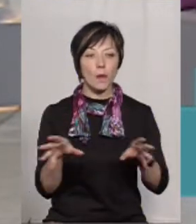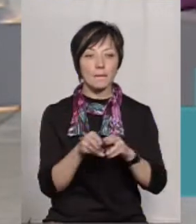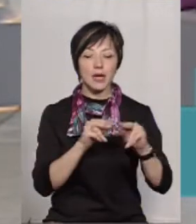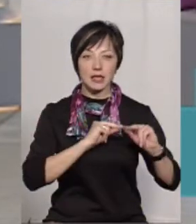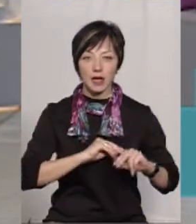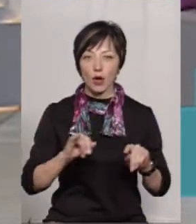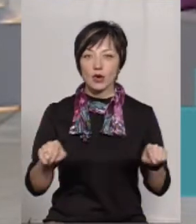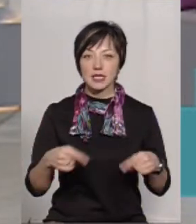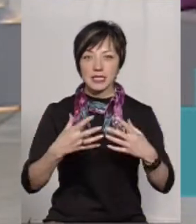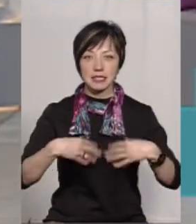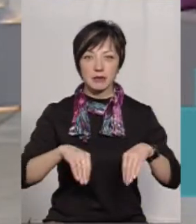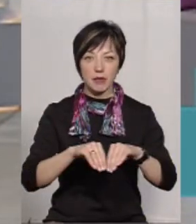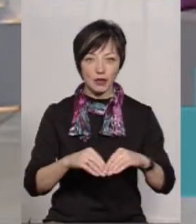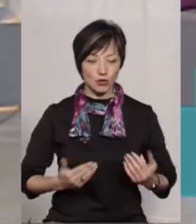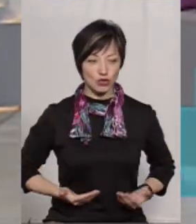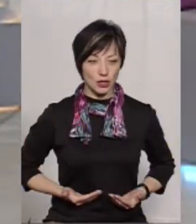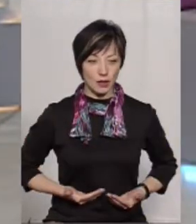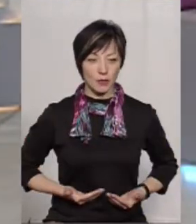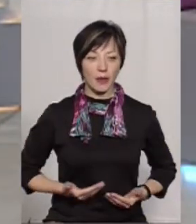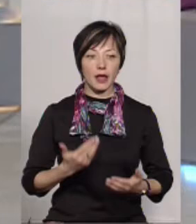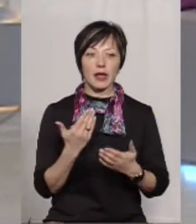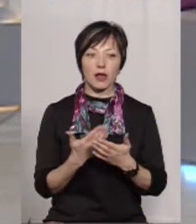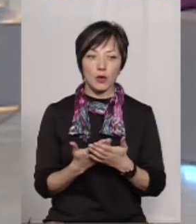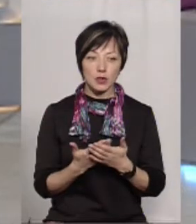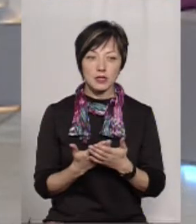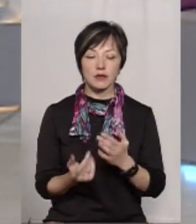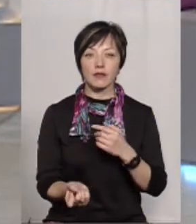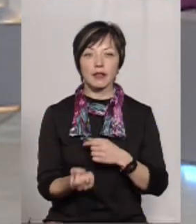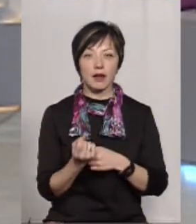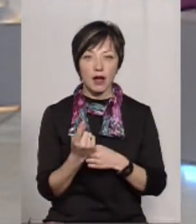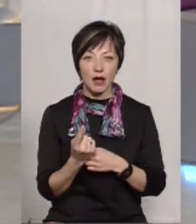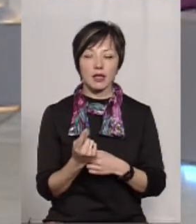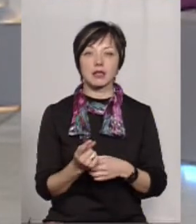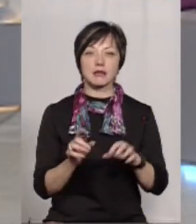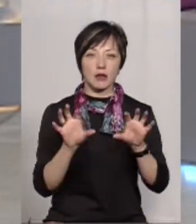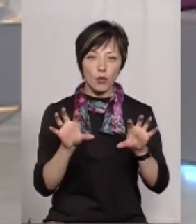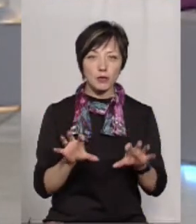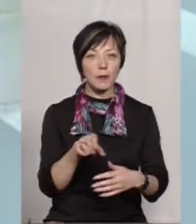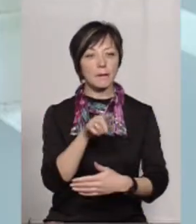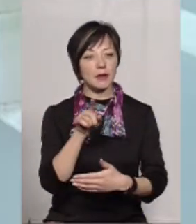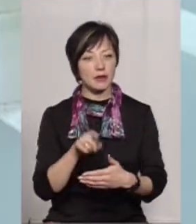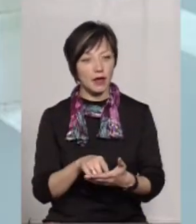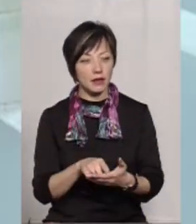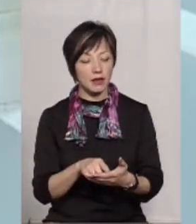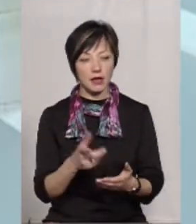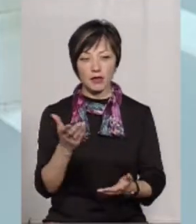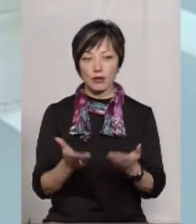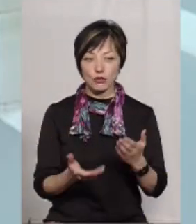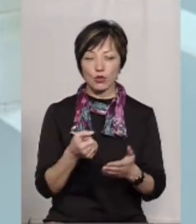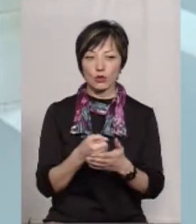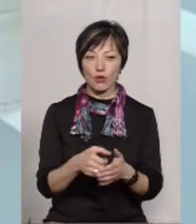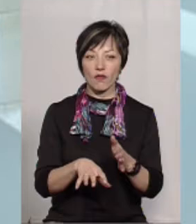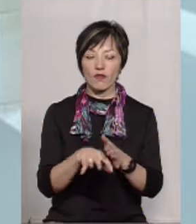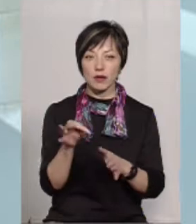партнера та організації сімейно-шлюбного життя. І ось виникає цілком закономірне питання. Якщо до